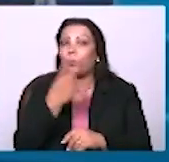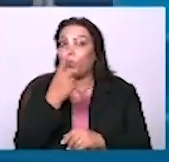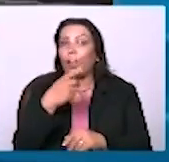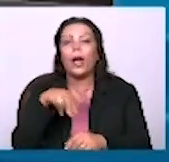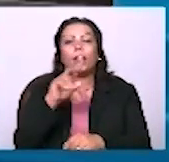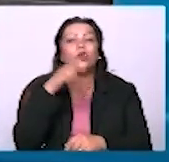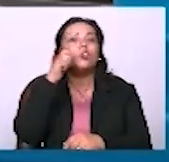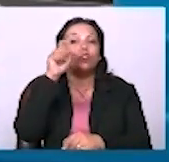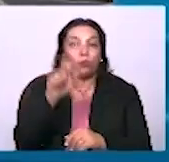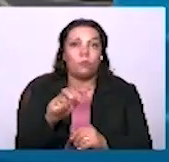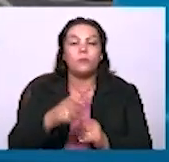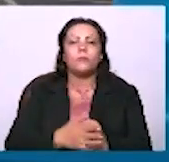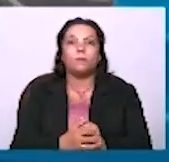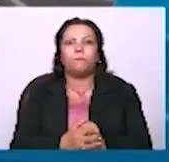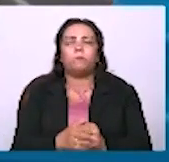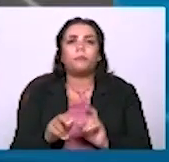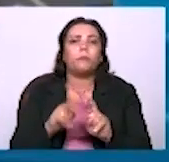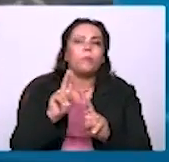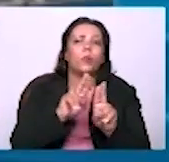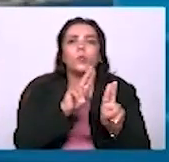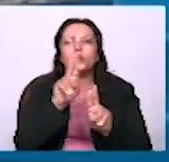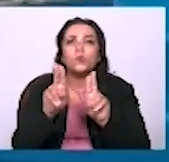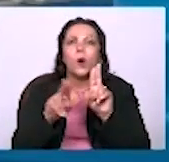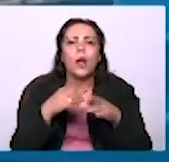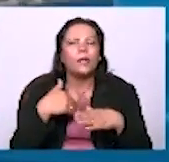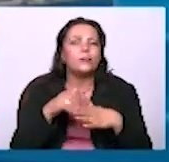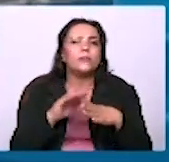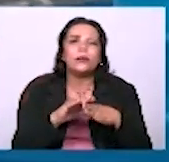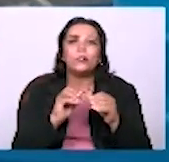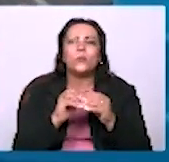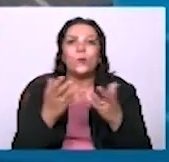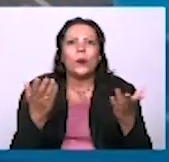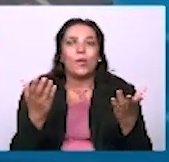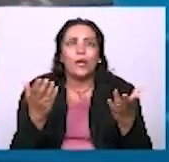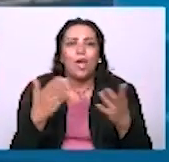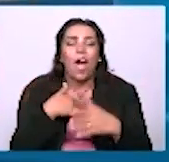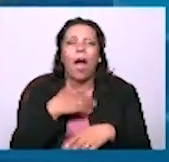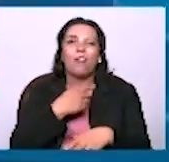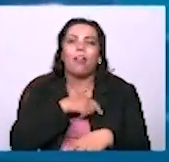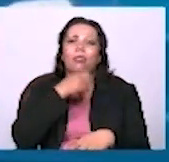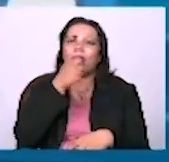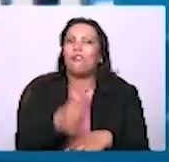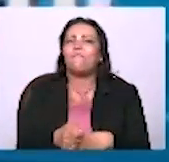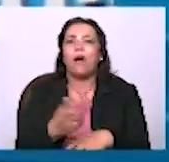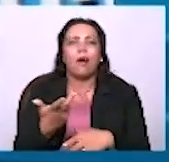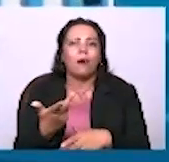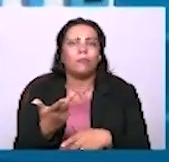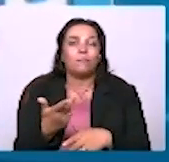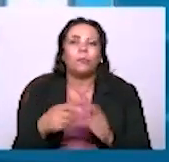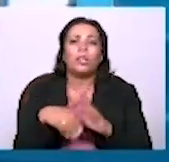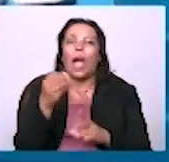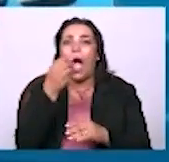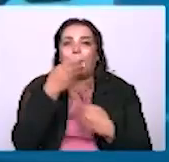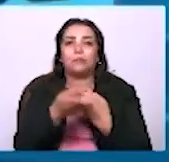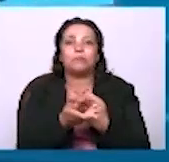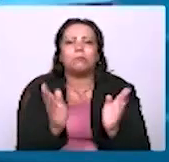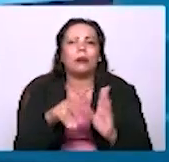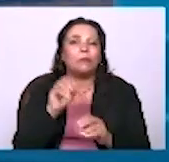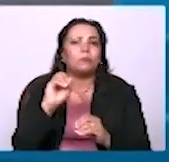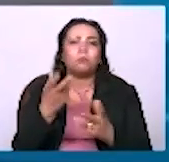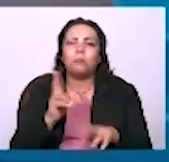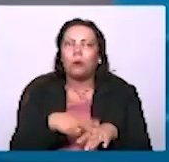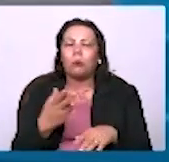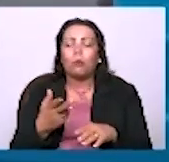ان المواطن بيتسا انل تاثير ده ايه تاثيره على جيب المواطن تاثيره على مائده المواطن